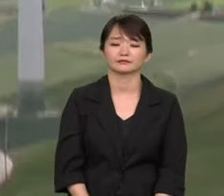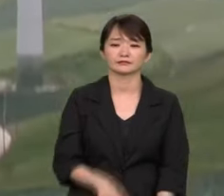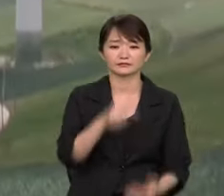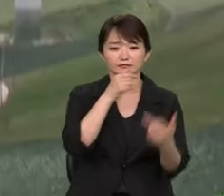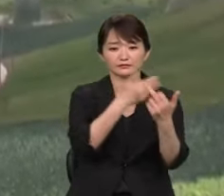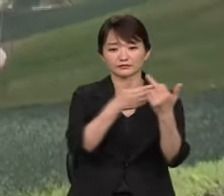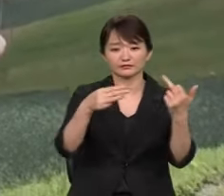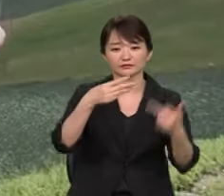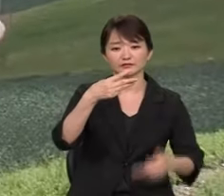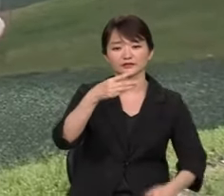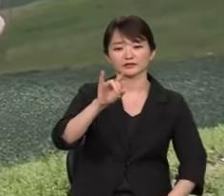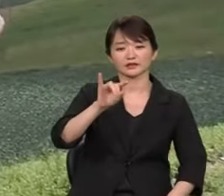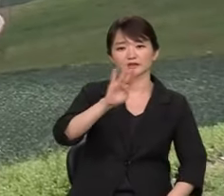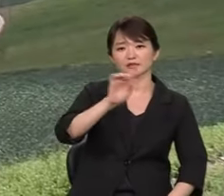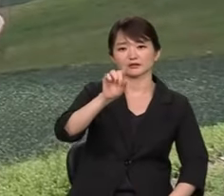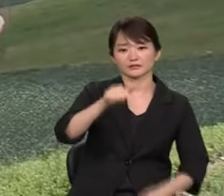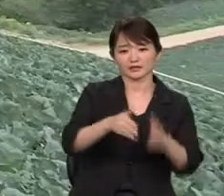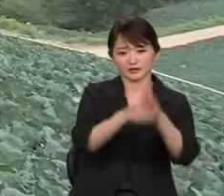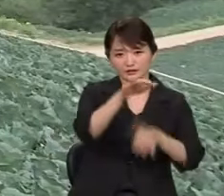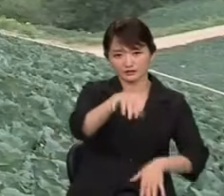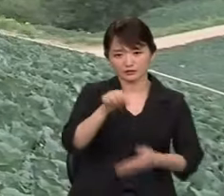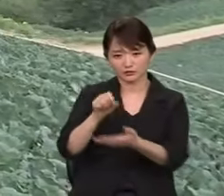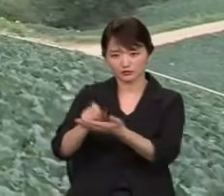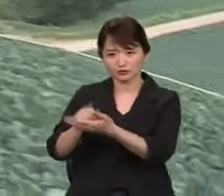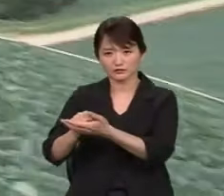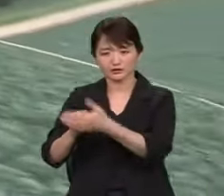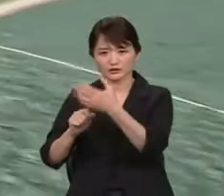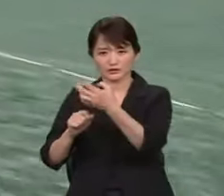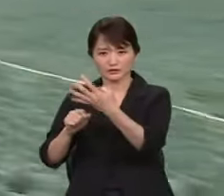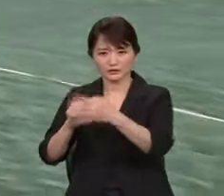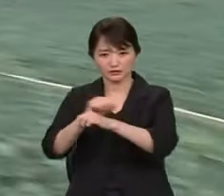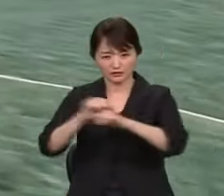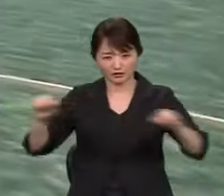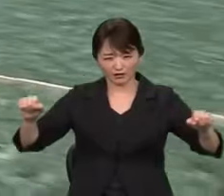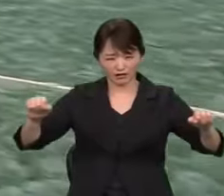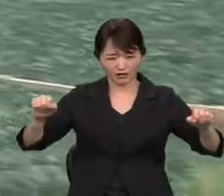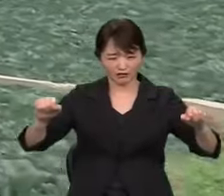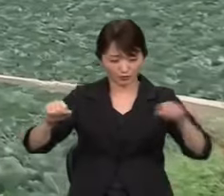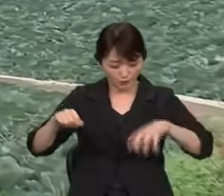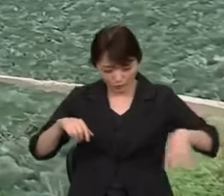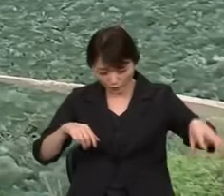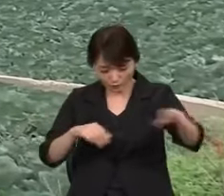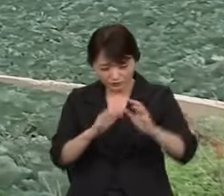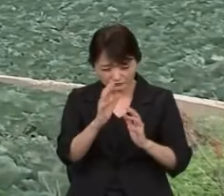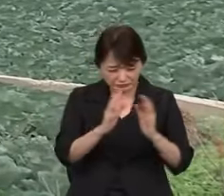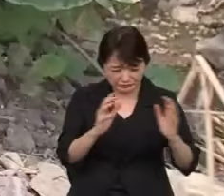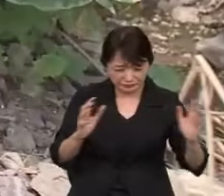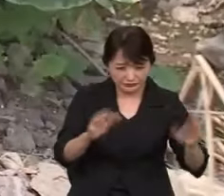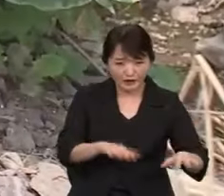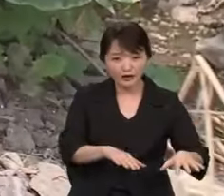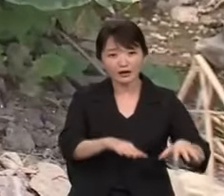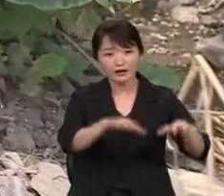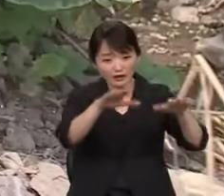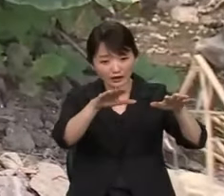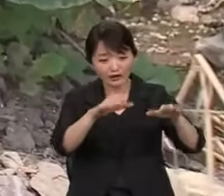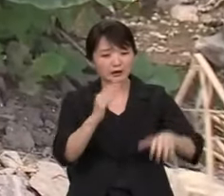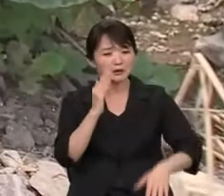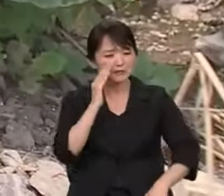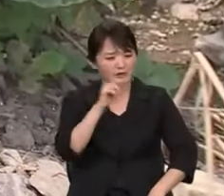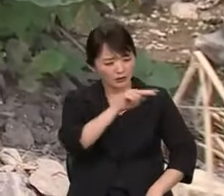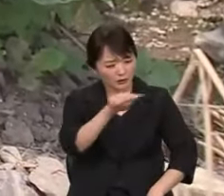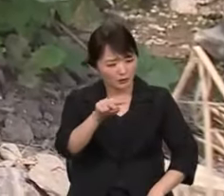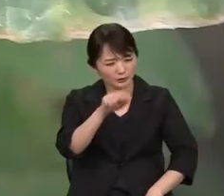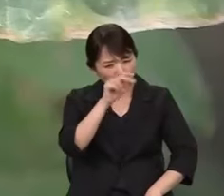강원도 태백시 산자락 축구장 84개 넓이 밭에서 여름 배추가 자라고 있습니다. 푸른색이 싱그럽지만